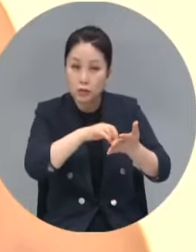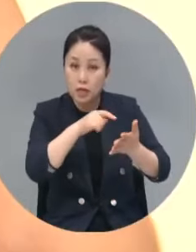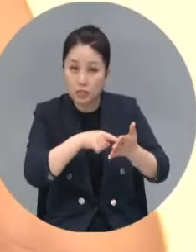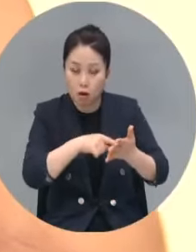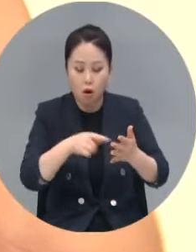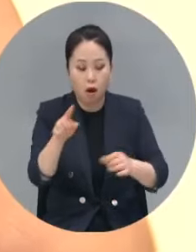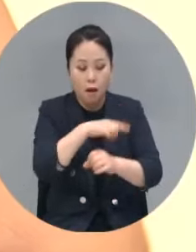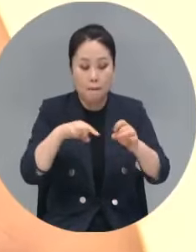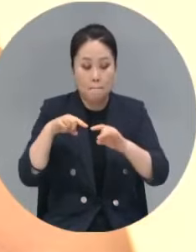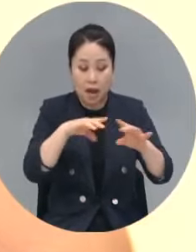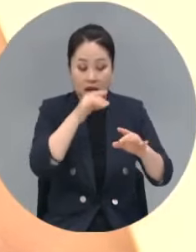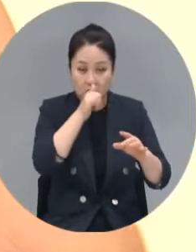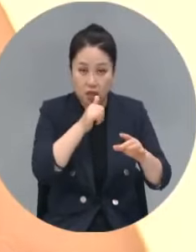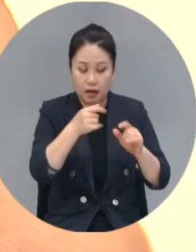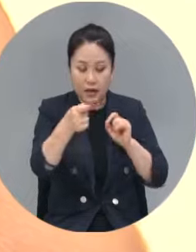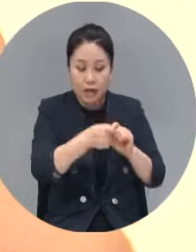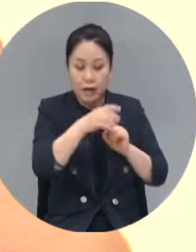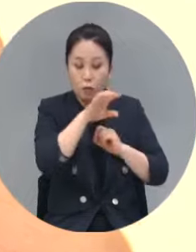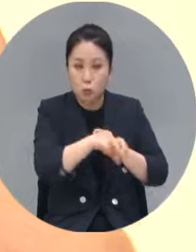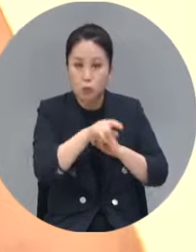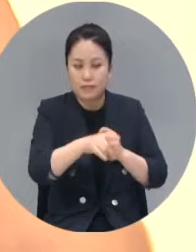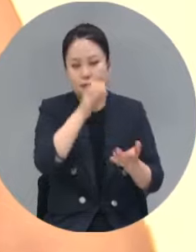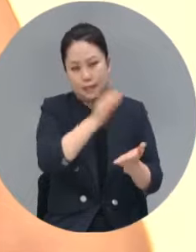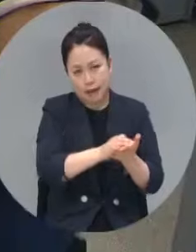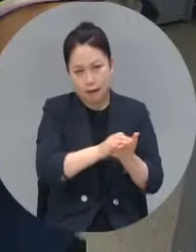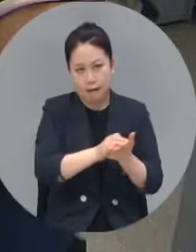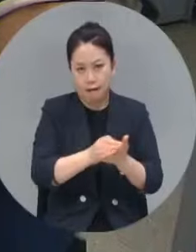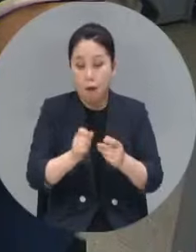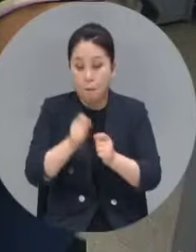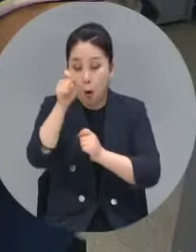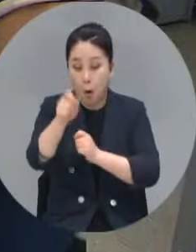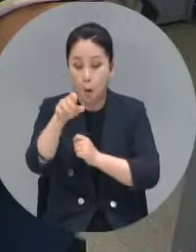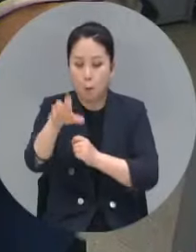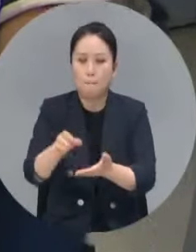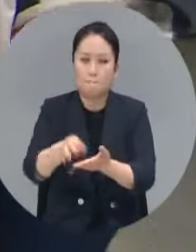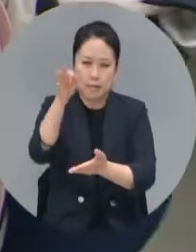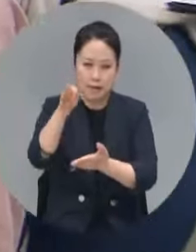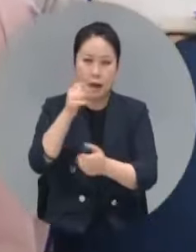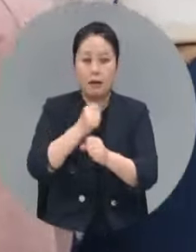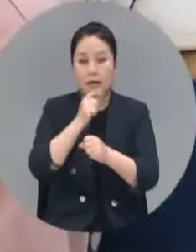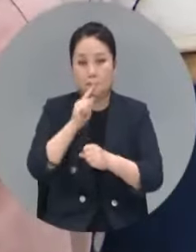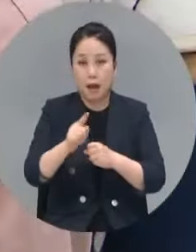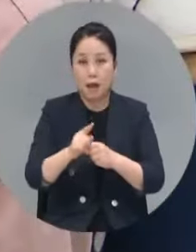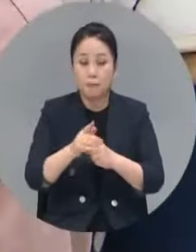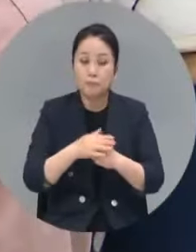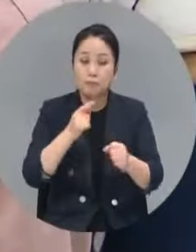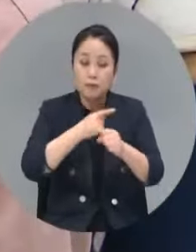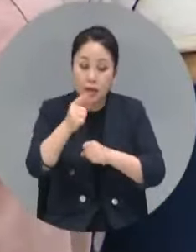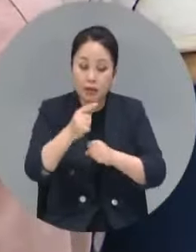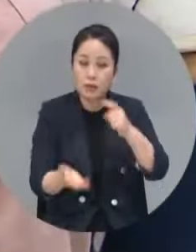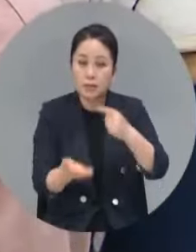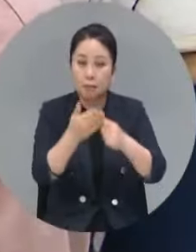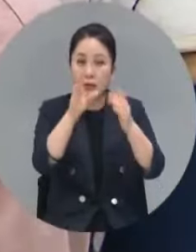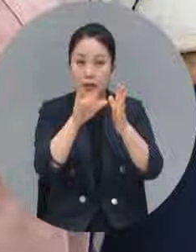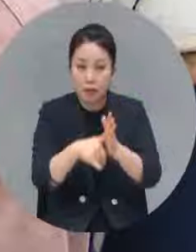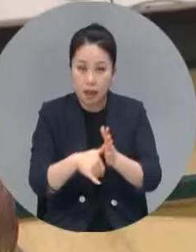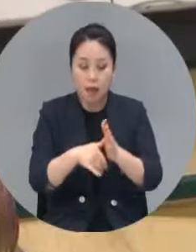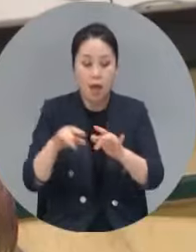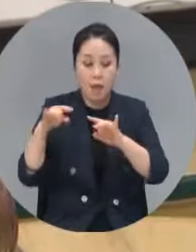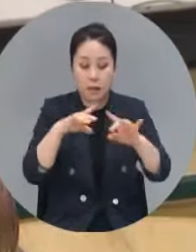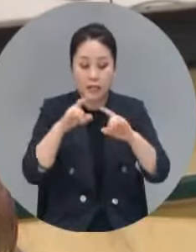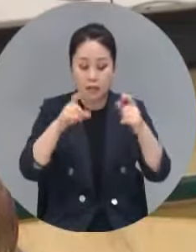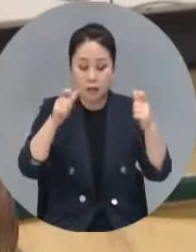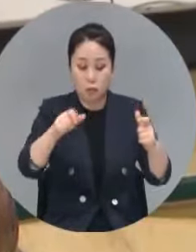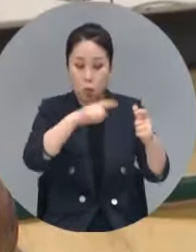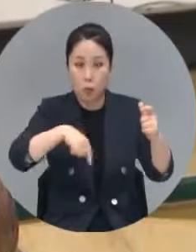값에 전기를 사용할 수 있는 길이 열린 셈입니다 정부는 일단 내년 상반기에 발전소에서 한국전력으로 공급되는